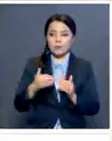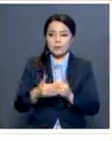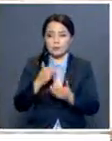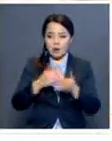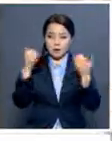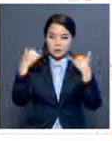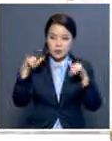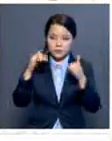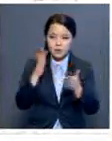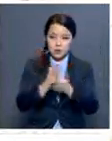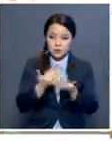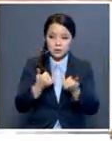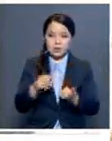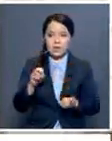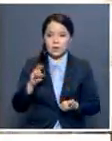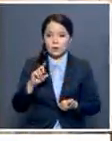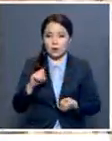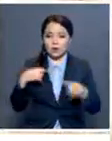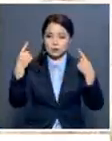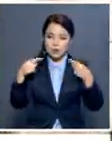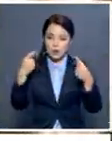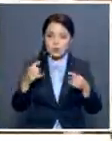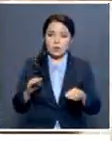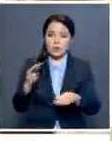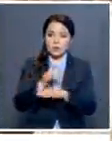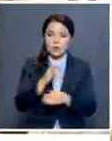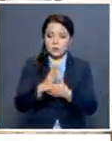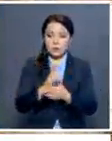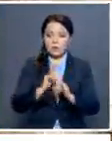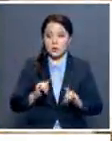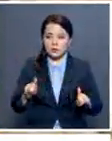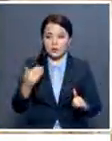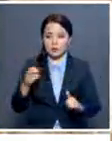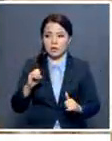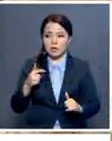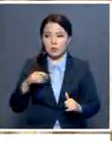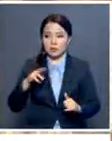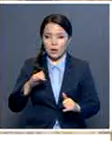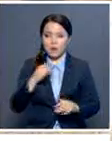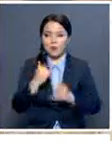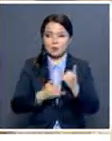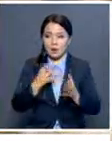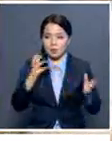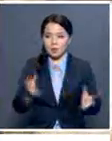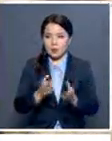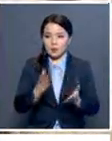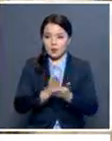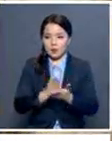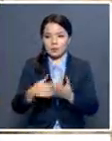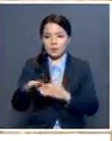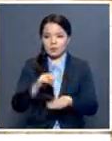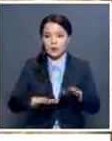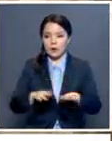оған 24 еділбай тұқымды қошқар қосып отыр. Еділбай тұқымының ерекшелігі, дұрыстап бақсаңыз, ересектердің тірідей